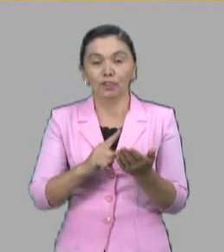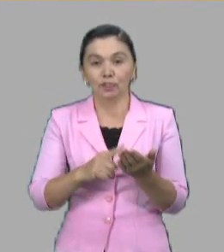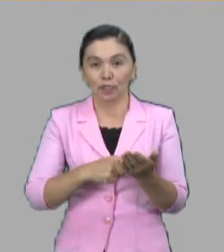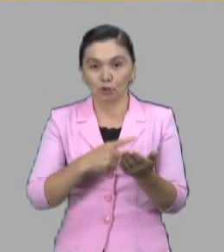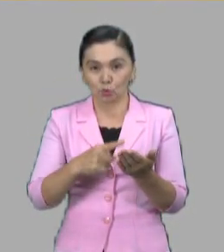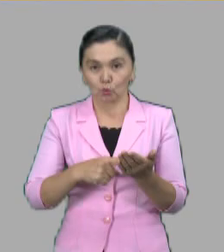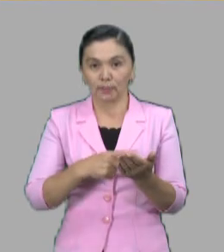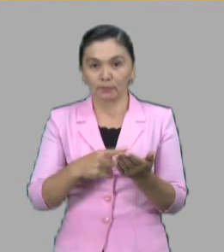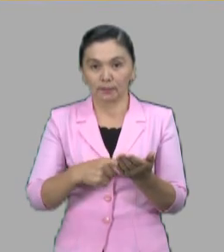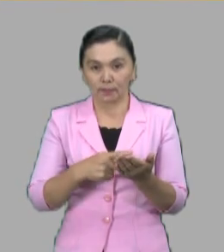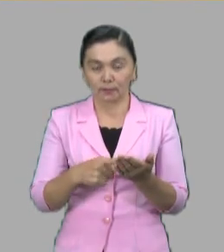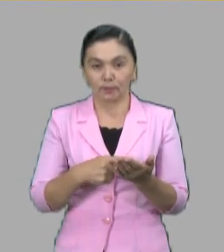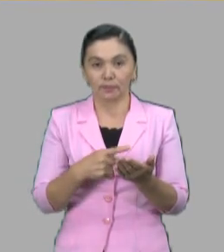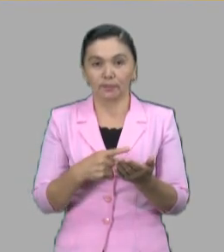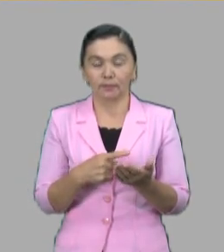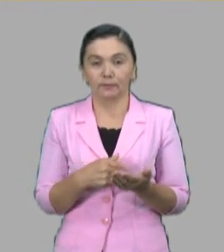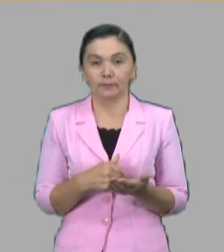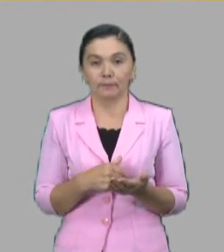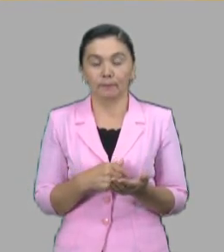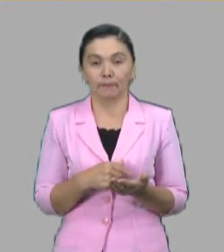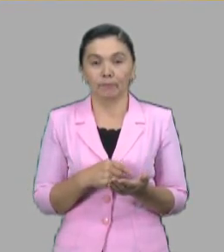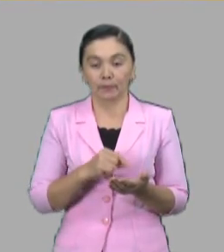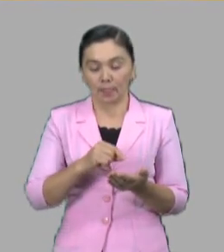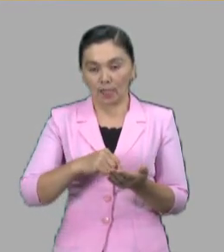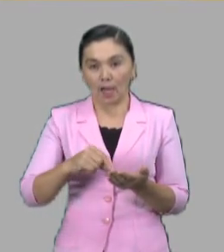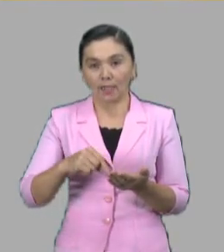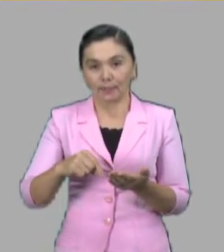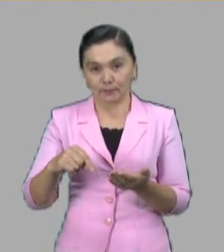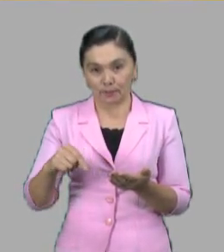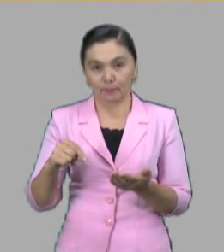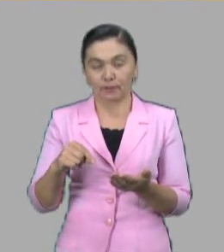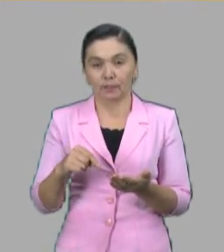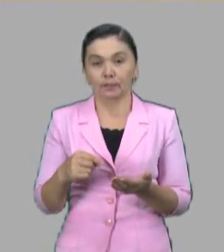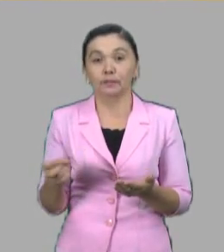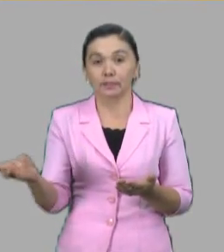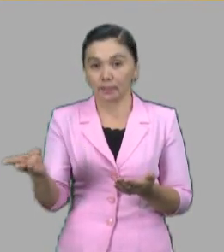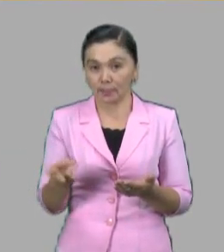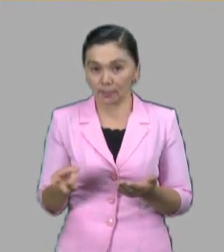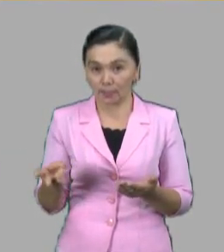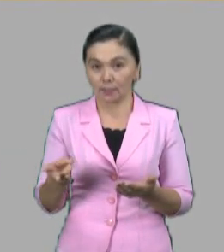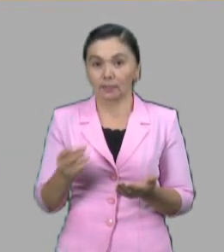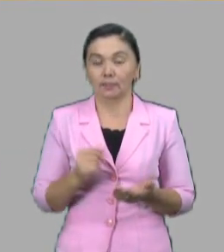жазуу дептерибиз, калем саптарыбыз керек.